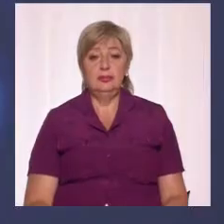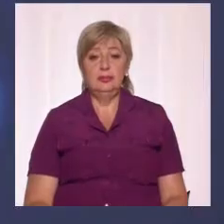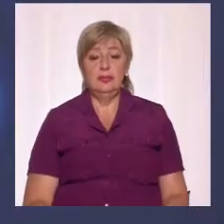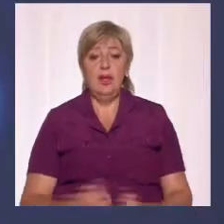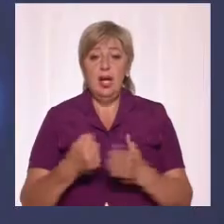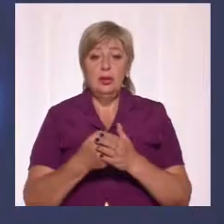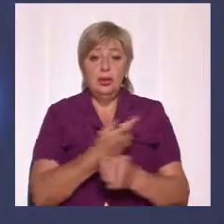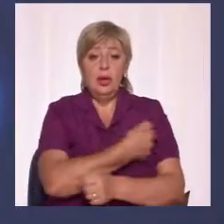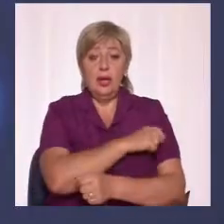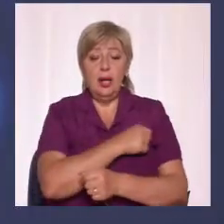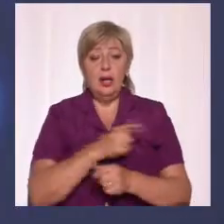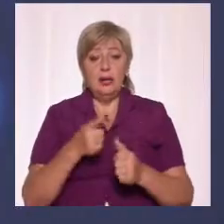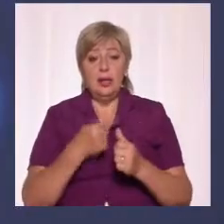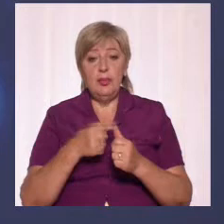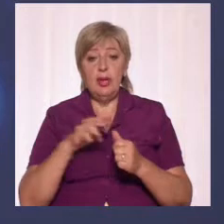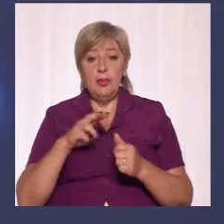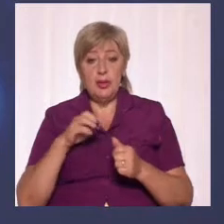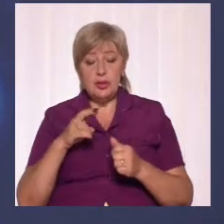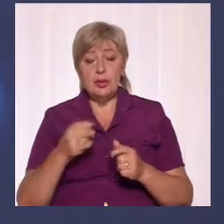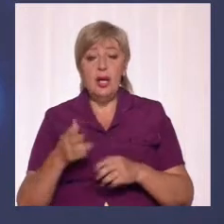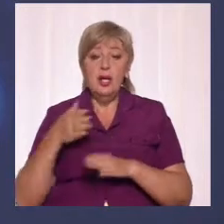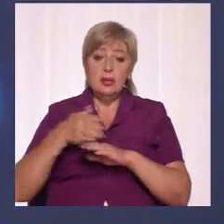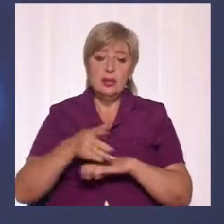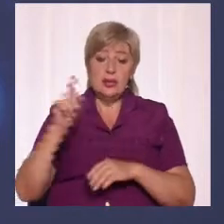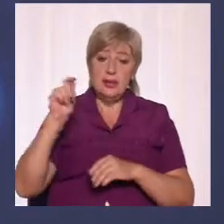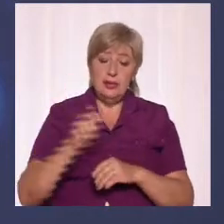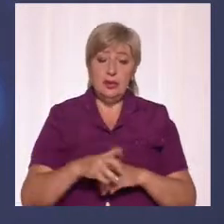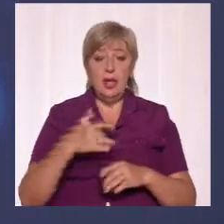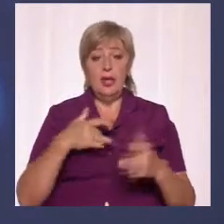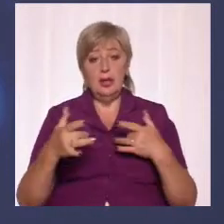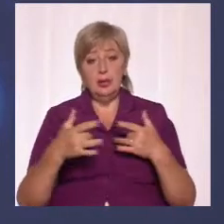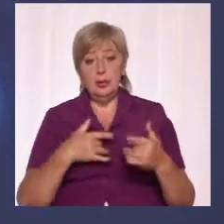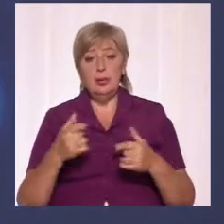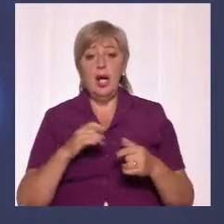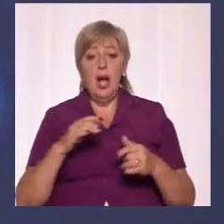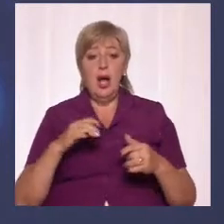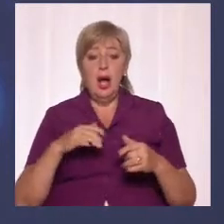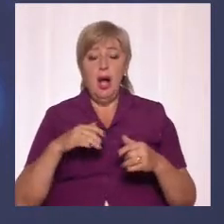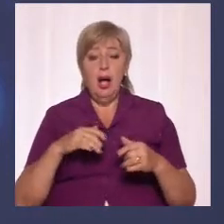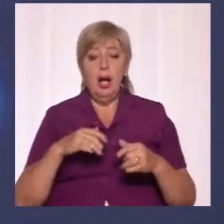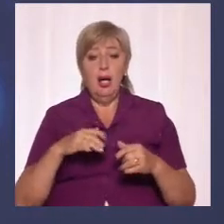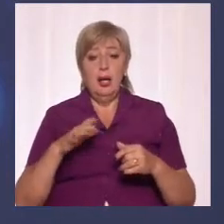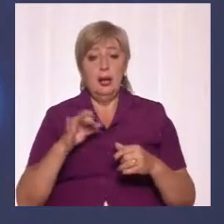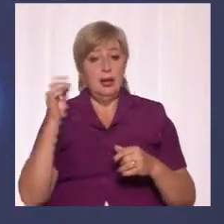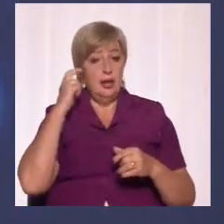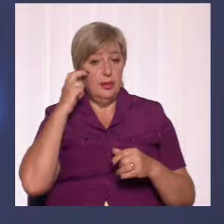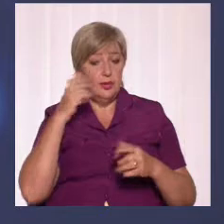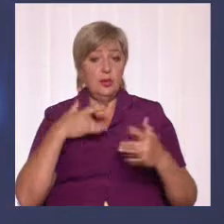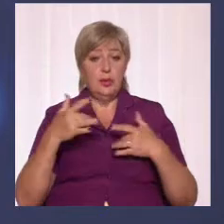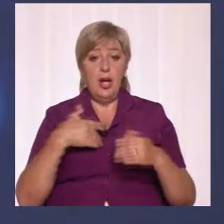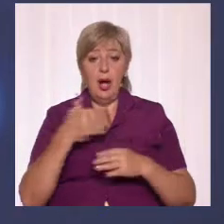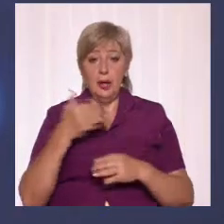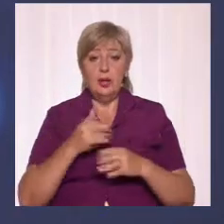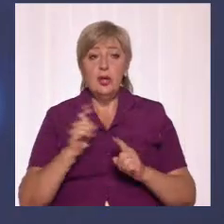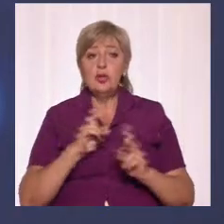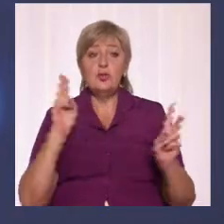До лікарні імені Мечникова завітали актори Київського академічного драматичного театру на Подолі, щоб зустрітися із бійцями та